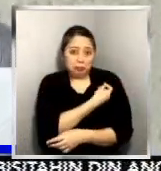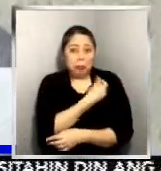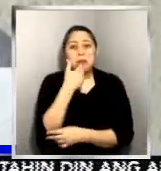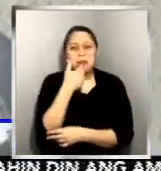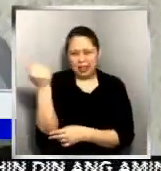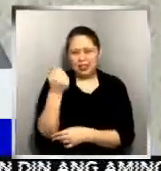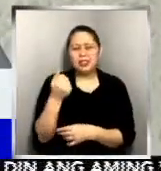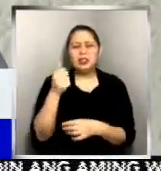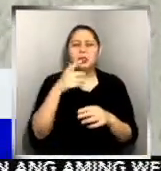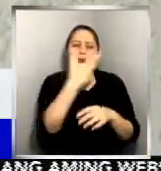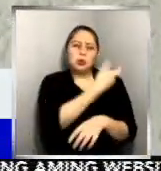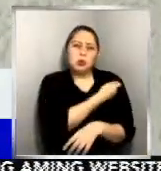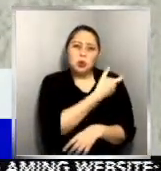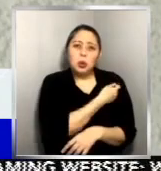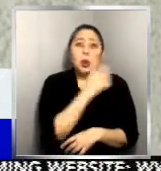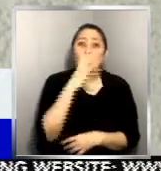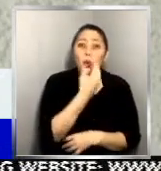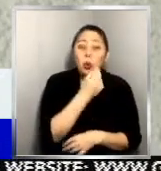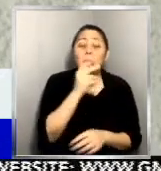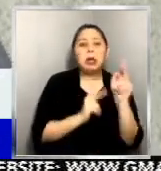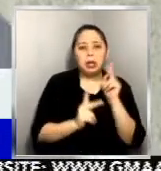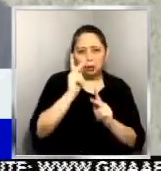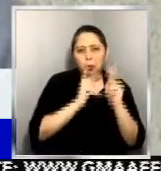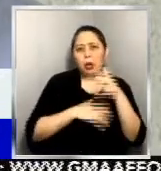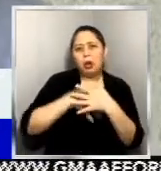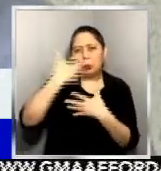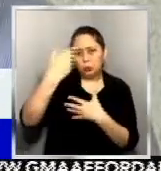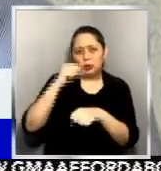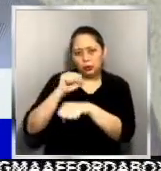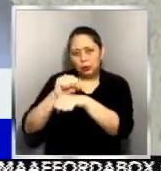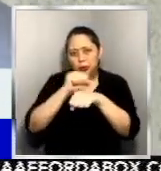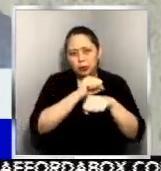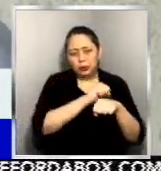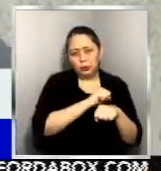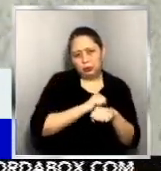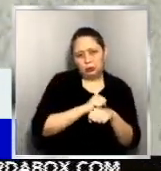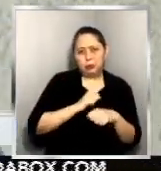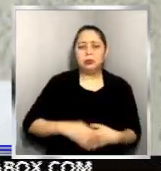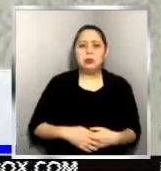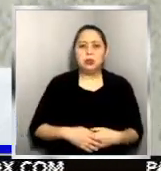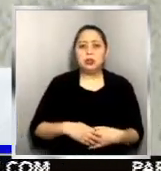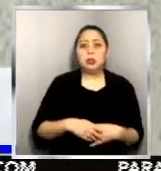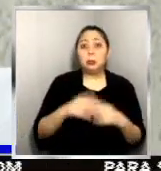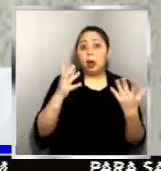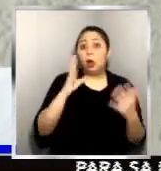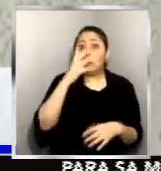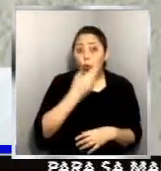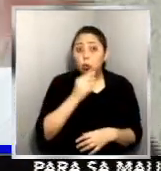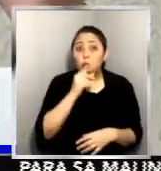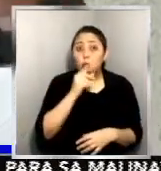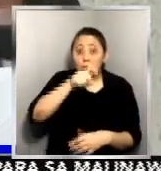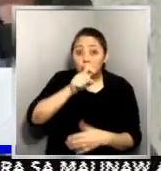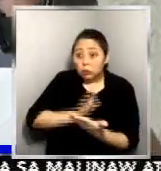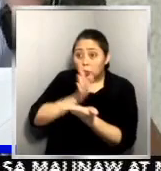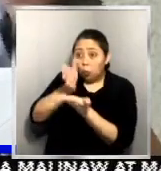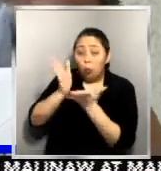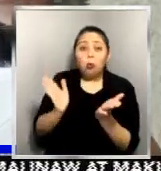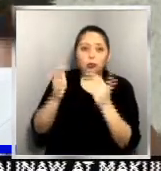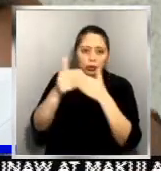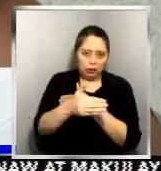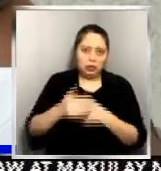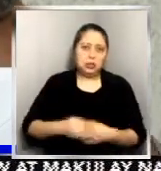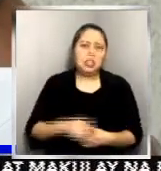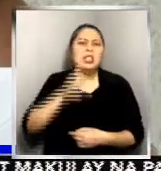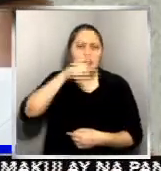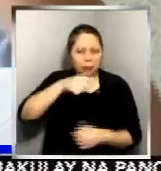strategy ay yung mga lumalabas, yung mga highly mobile, yung mga economically active, yung mga nagtatrabaho. Upang sa ganun, mawala